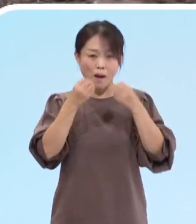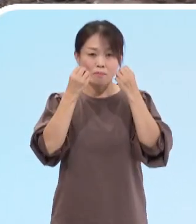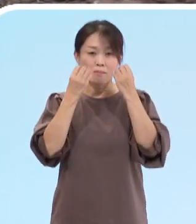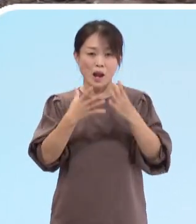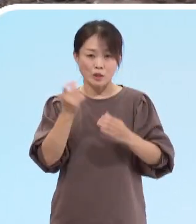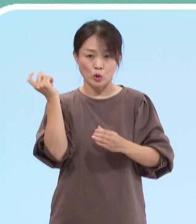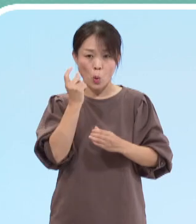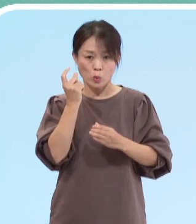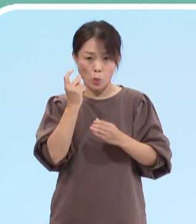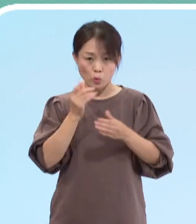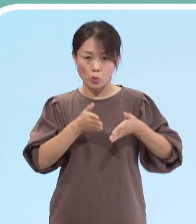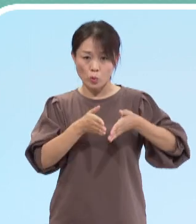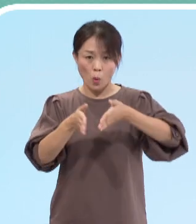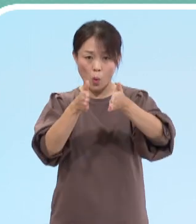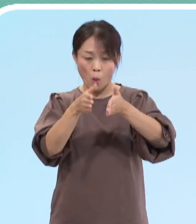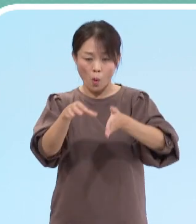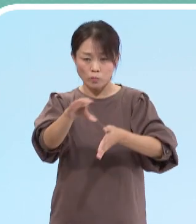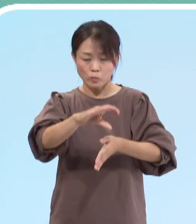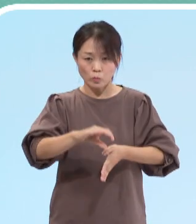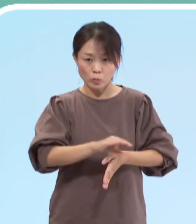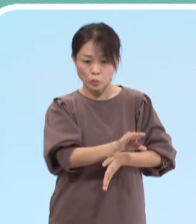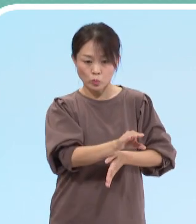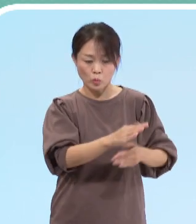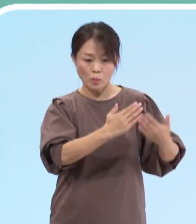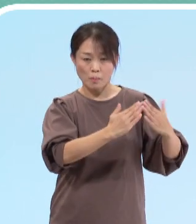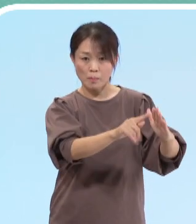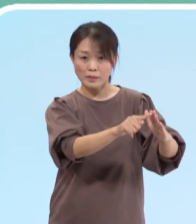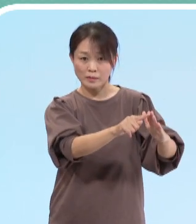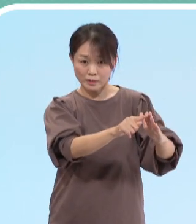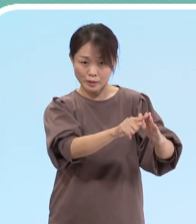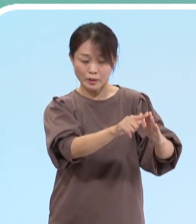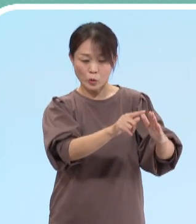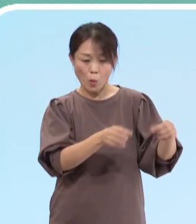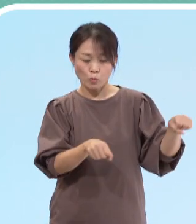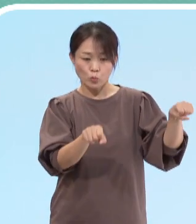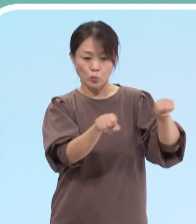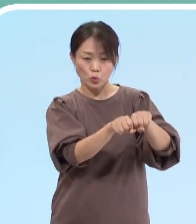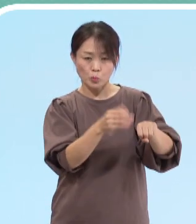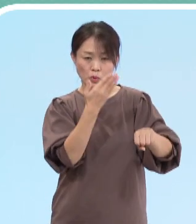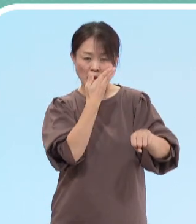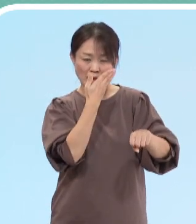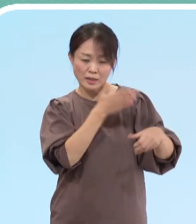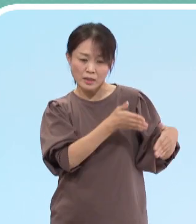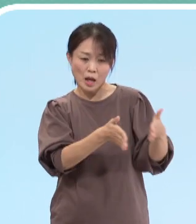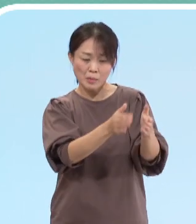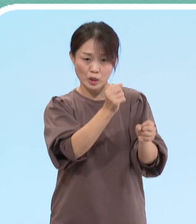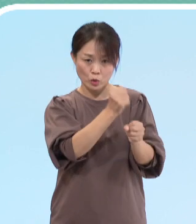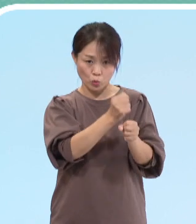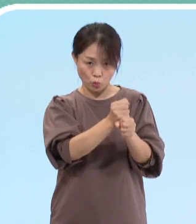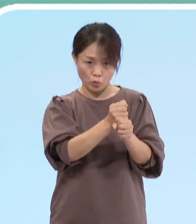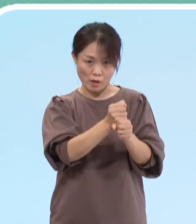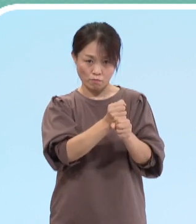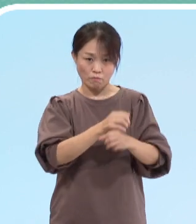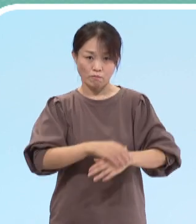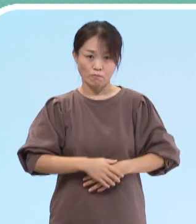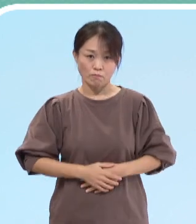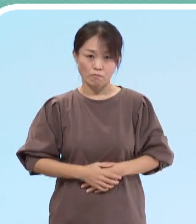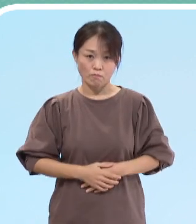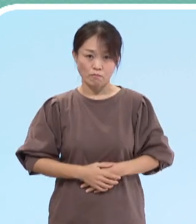は新しい高速道路のインターチェンジと市街地や空港を結ぶ重要な道路を作っているんです